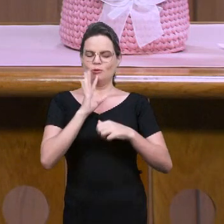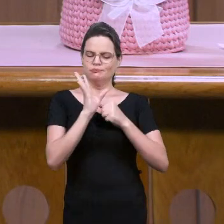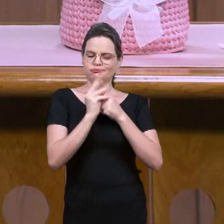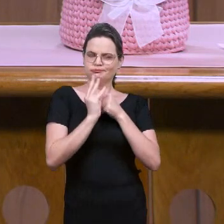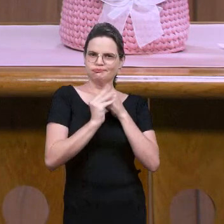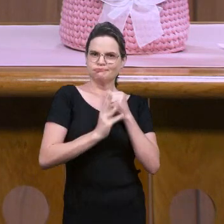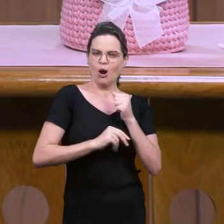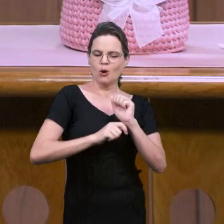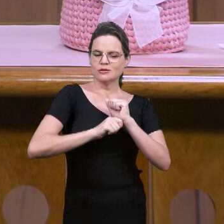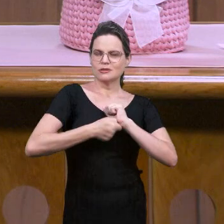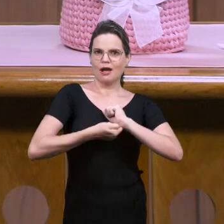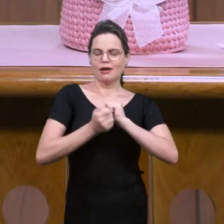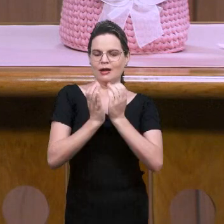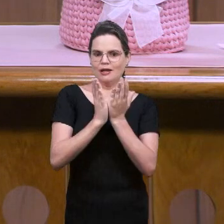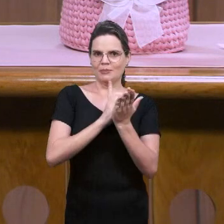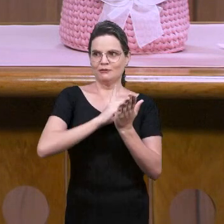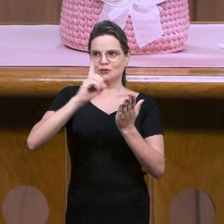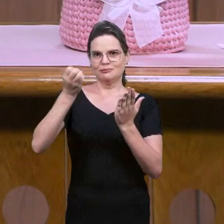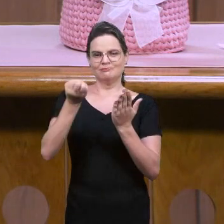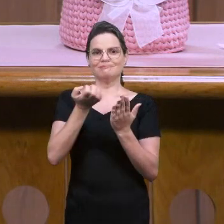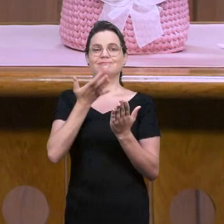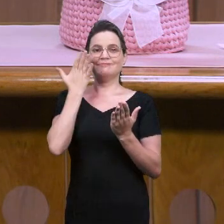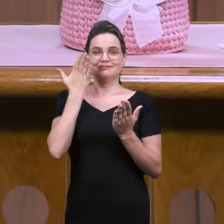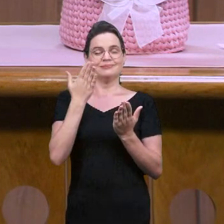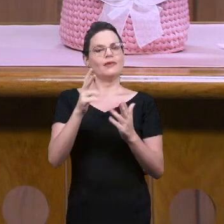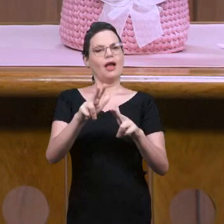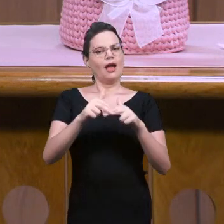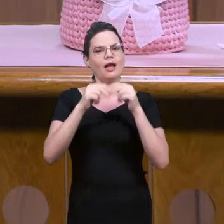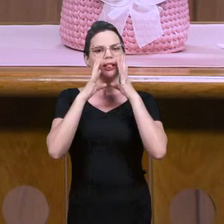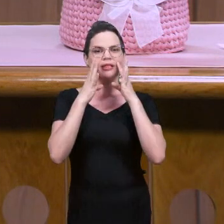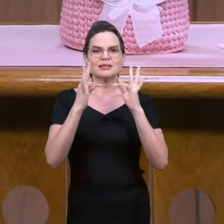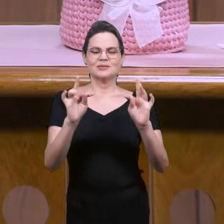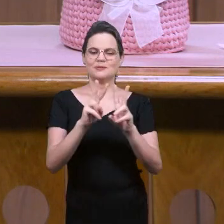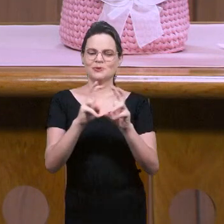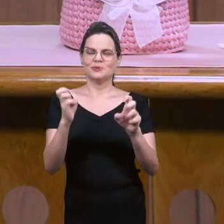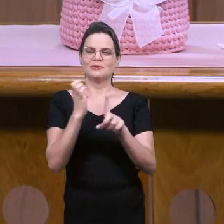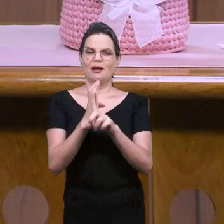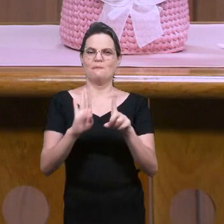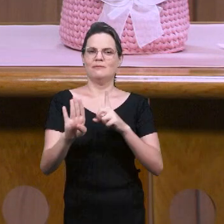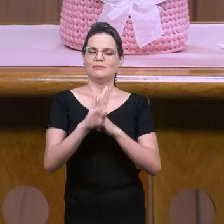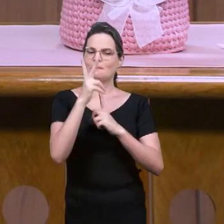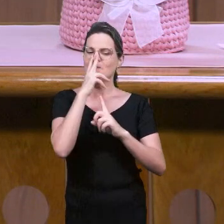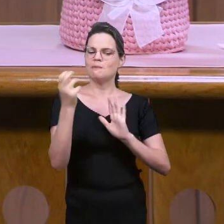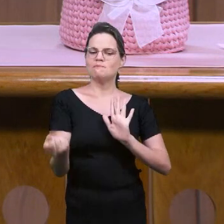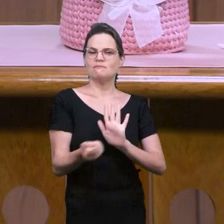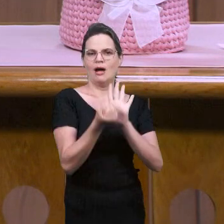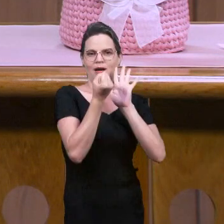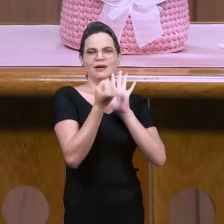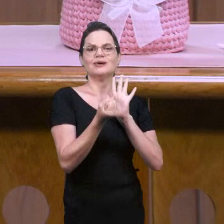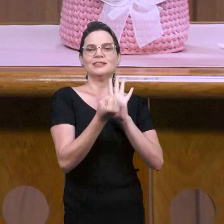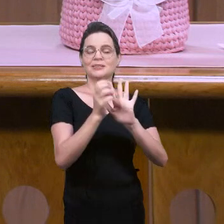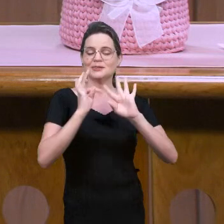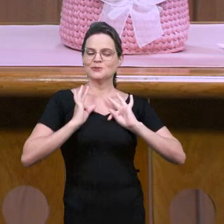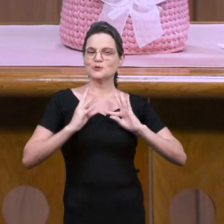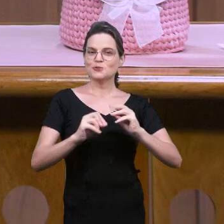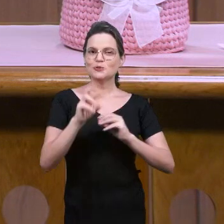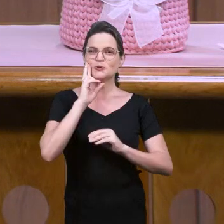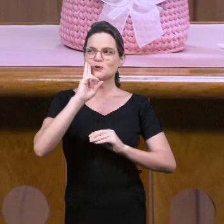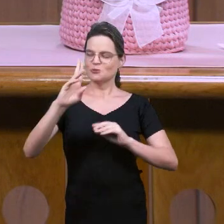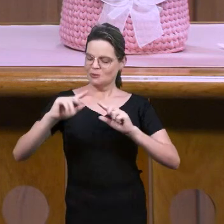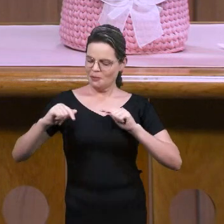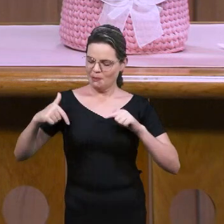pouvons connaître les mystères de la parole révélée. Donc, ce sont les témoignages de l'école biblique dominicale qui marquent ce que Dieu il